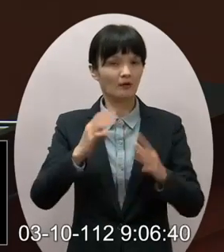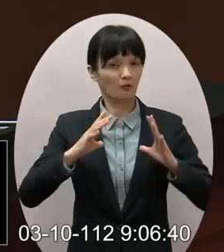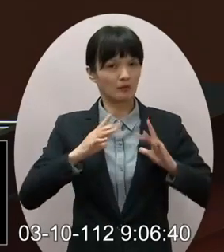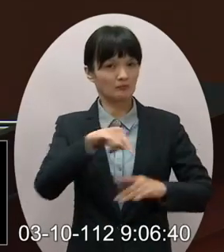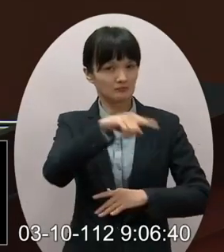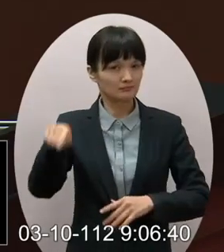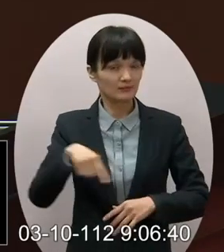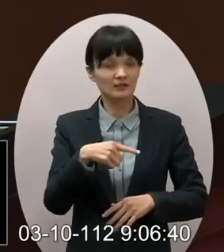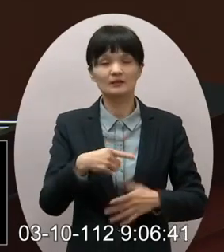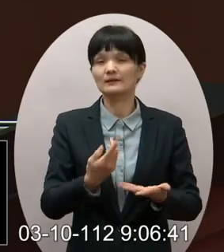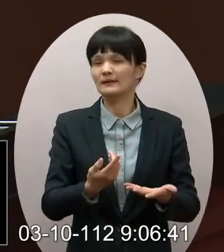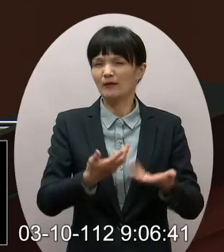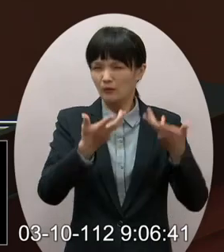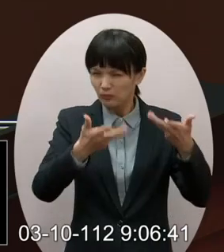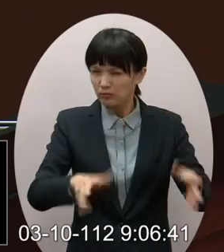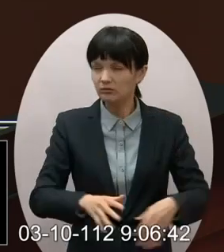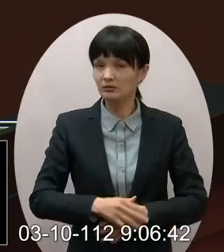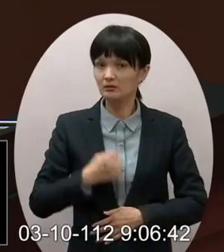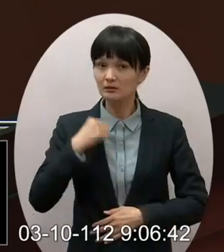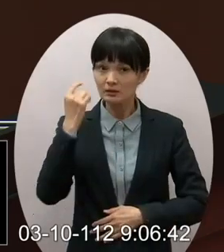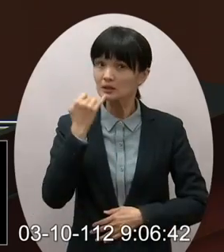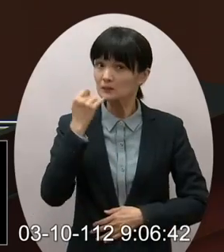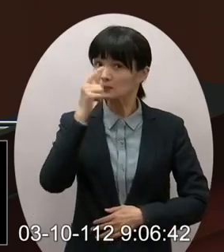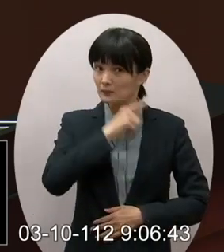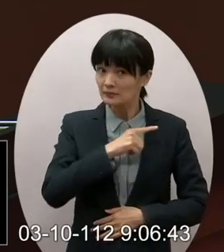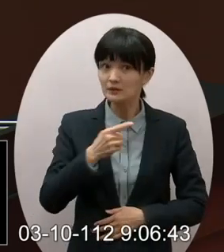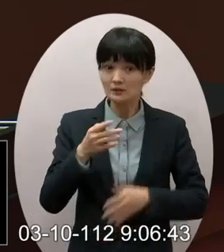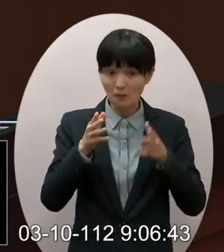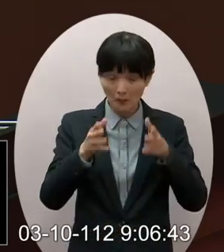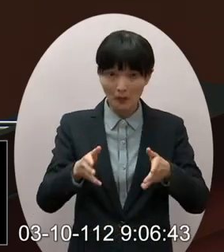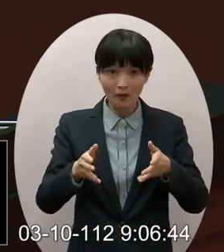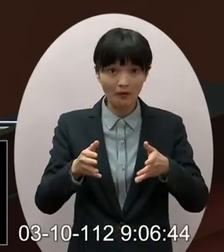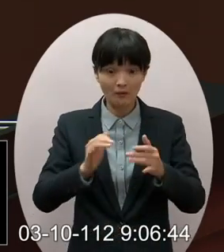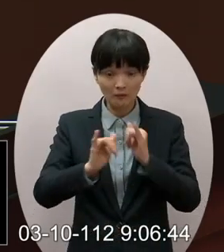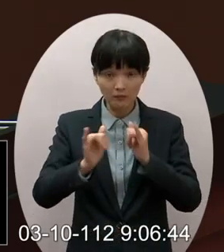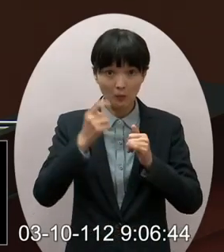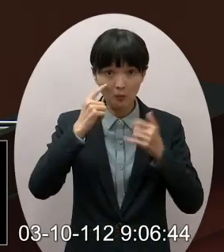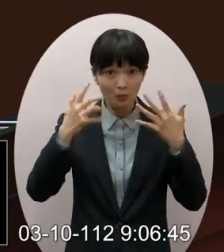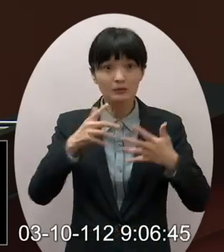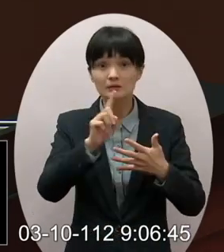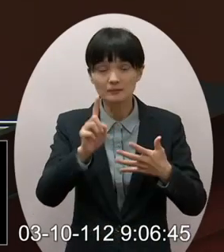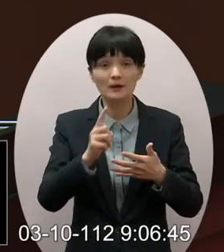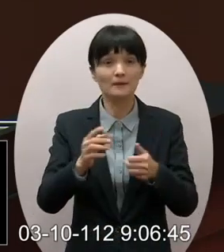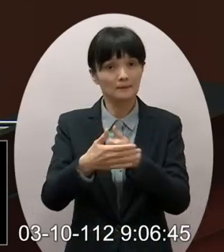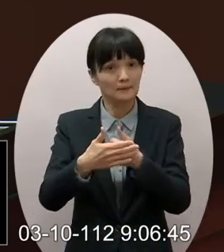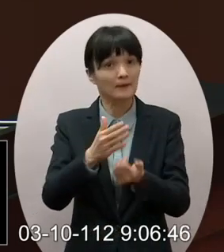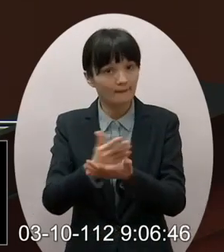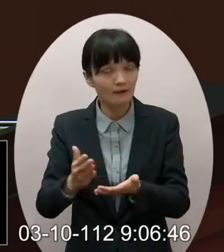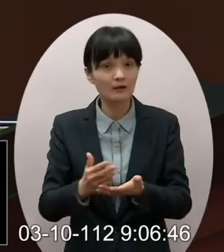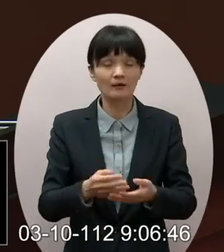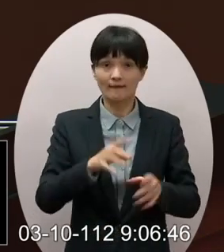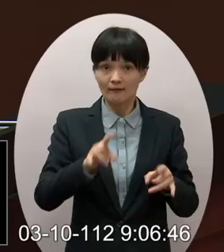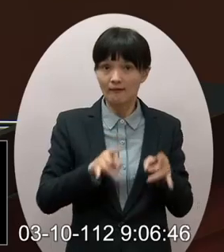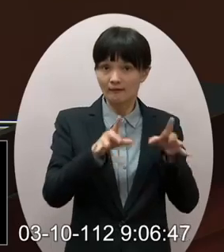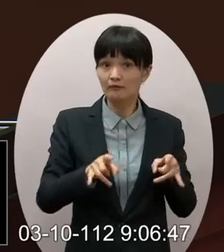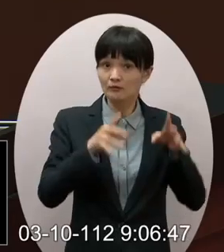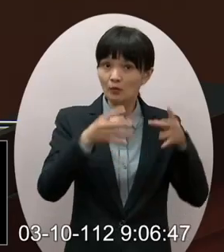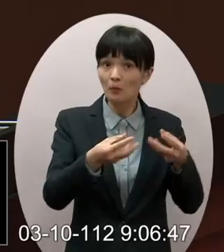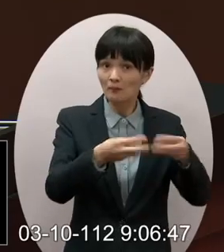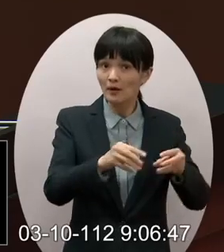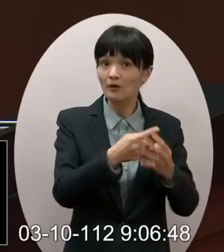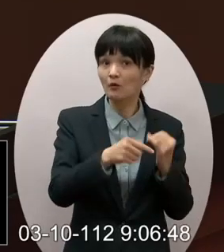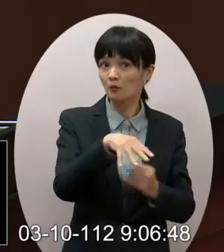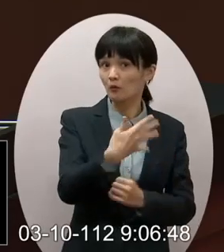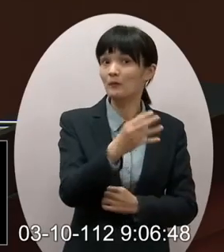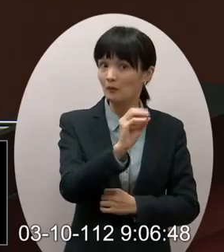不能正视民众的问题，好好的给我们解决。澳洲进口的500万颗蛋到三月底前看